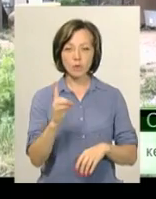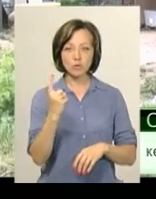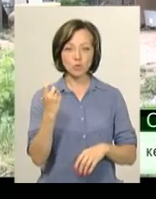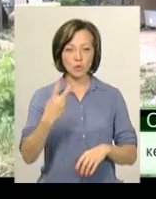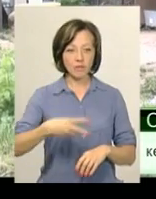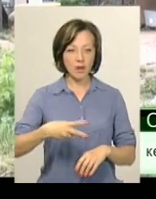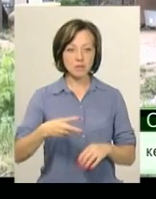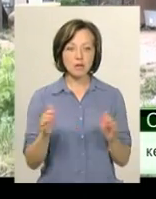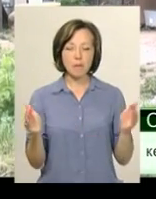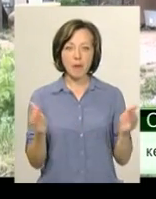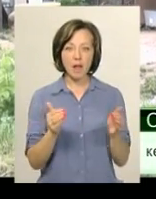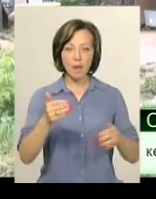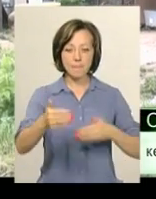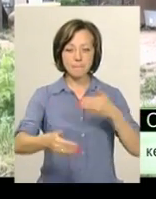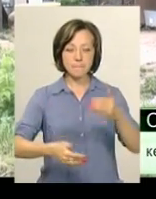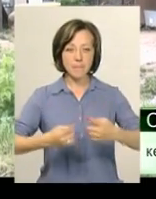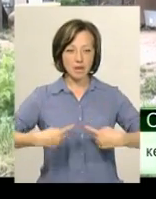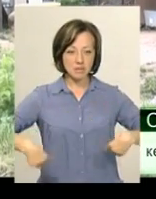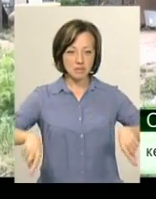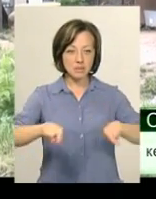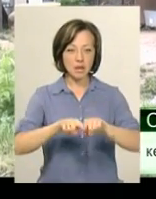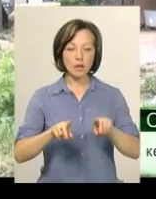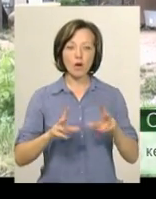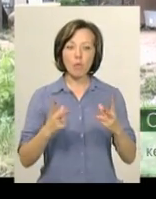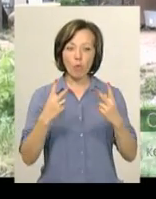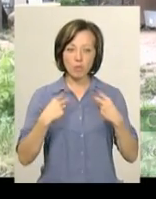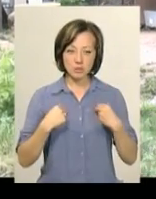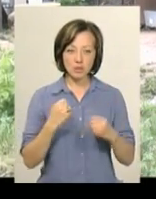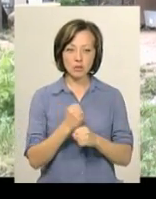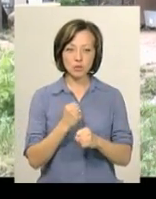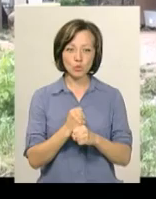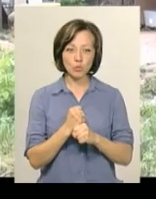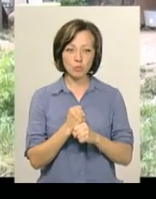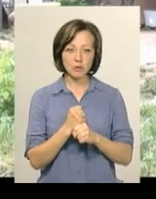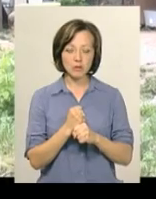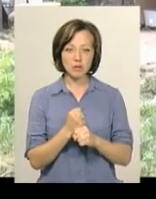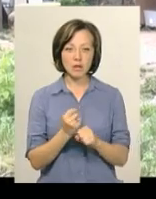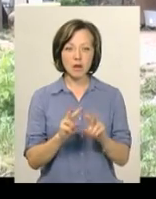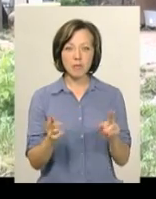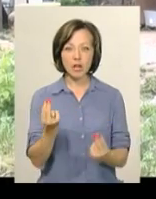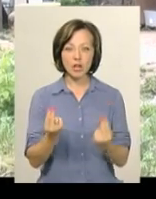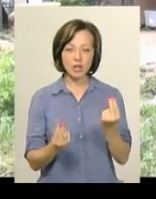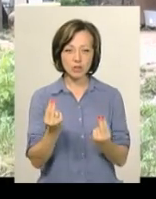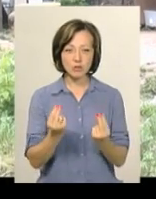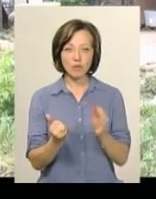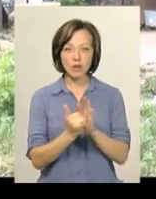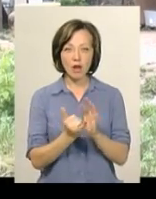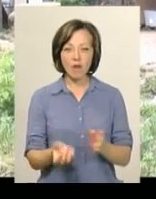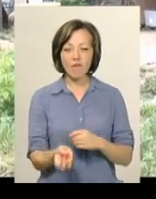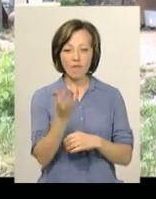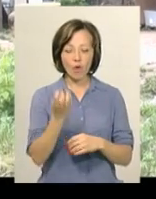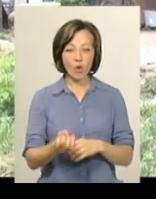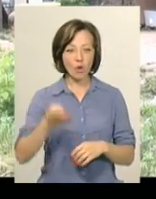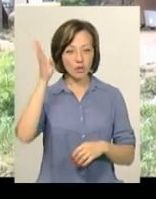басейн, де вони можуть купатися. Ну, і пообіцяли, що навіть зроблять таку як іграшки, щоб буде стояти і фонтан бити такий,